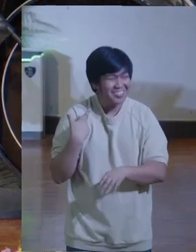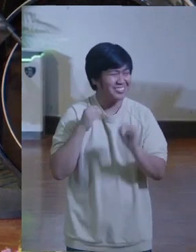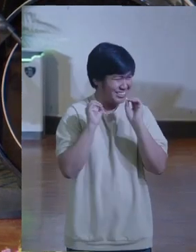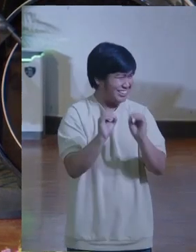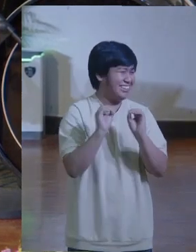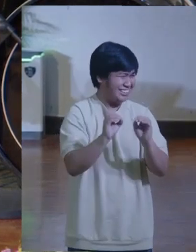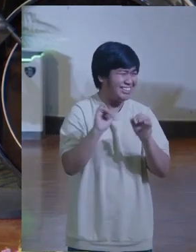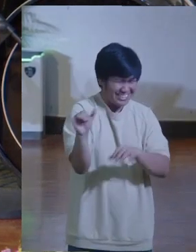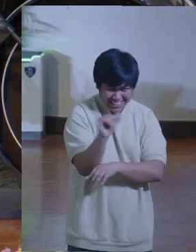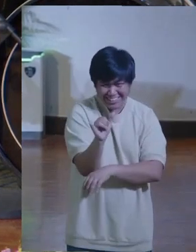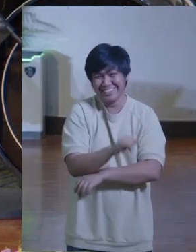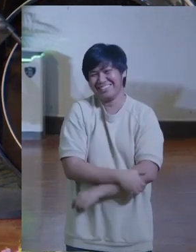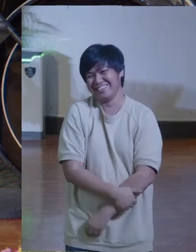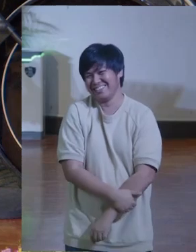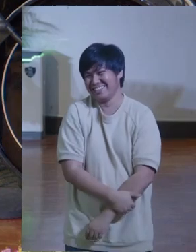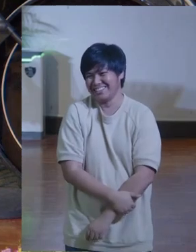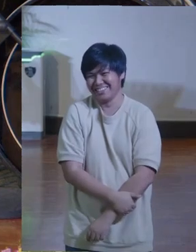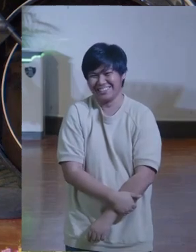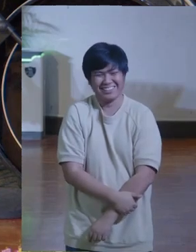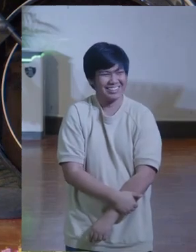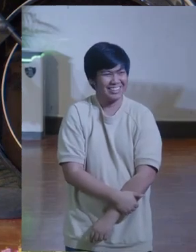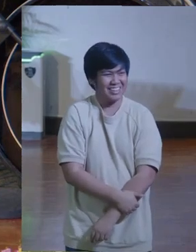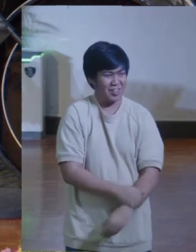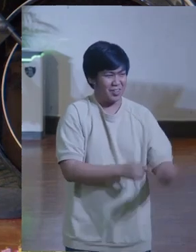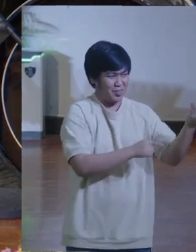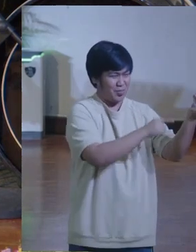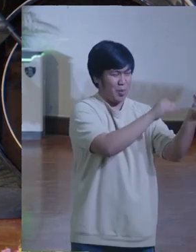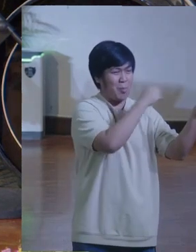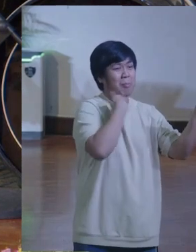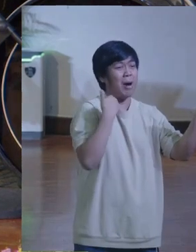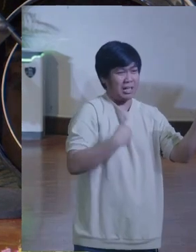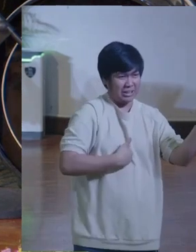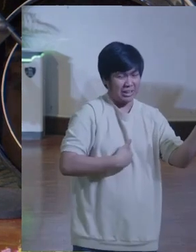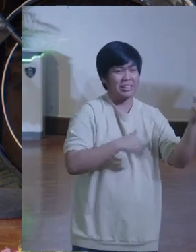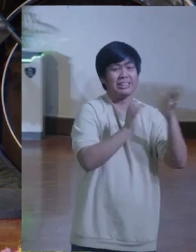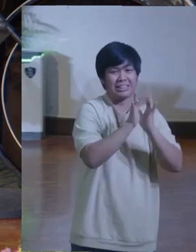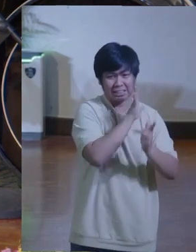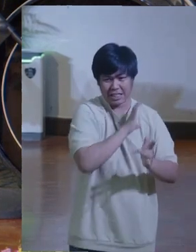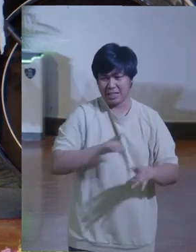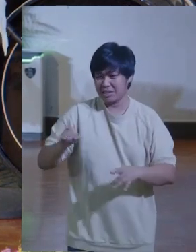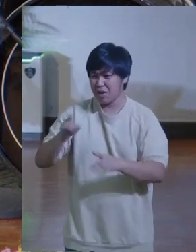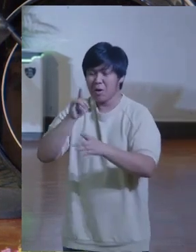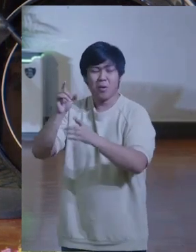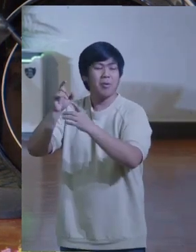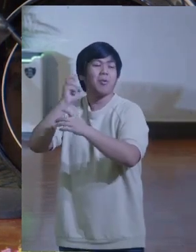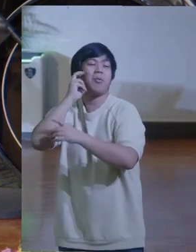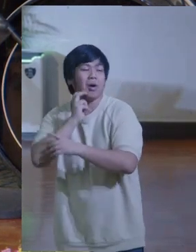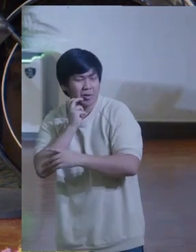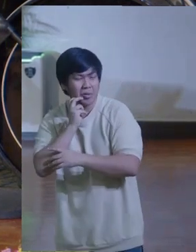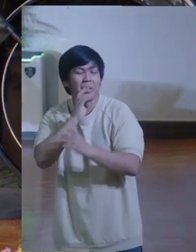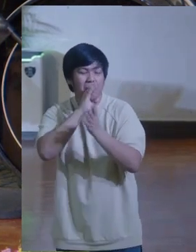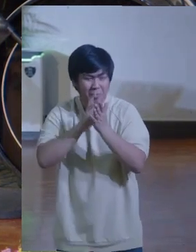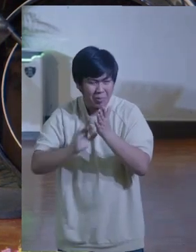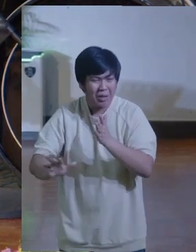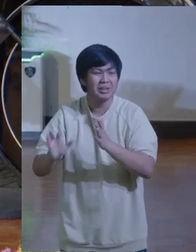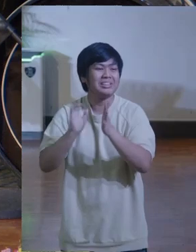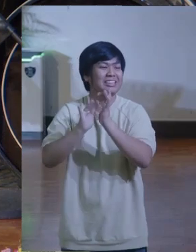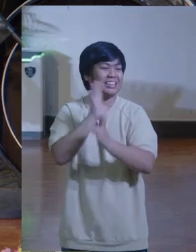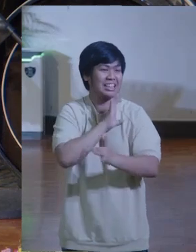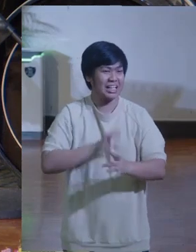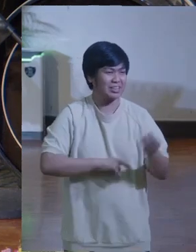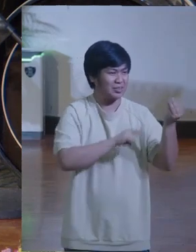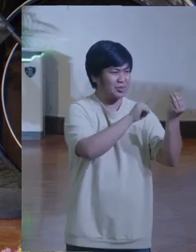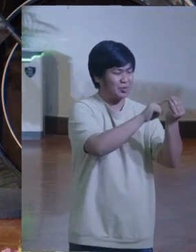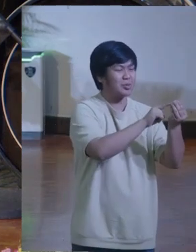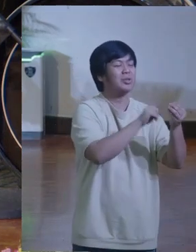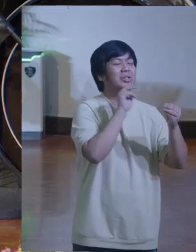katuruan. No? This is the body and the blood of Christ. Kailangan mag-a-attend ng Mass.